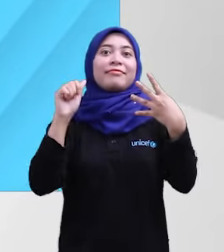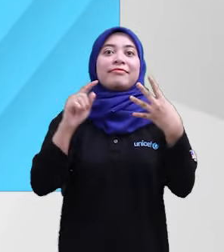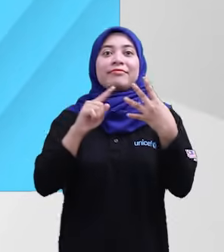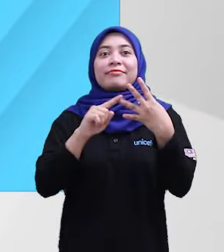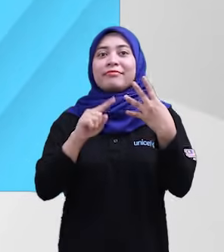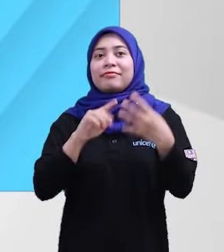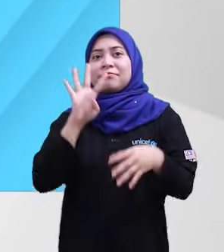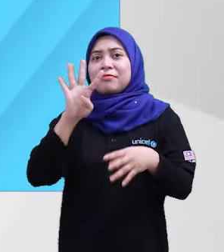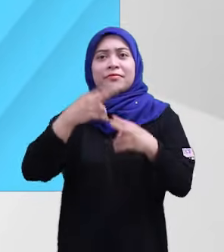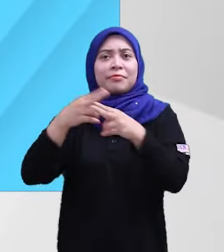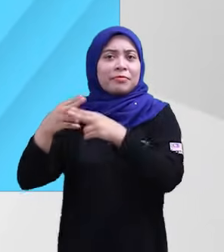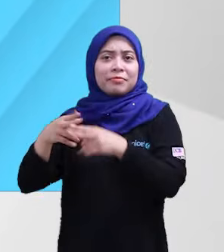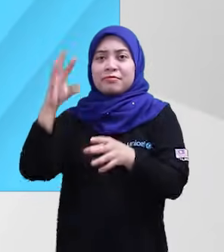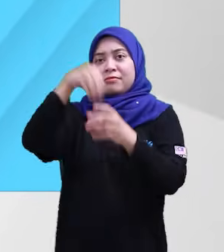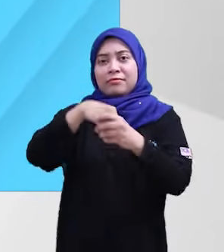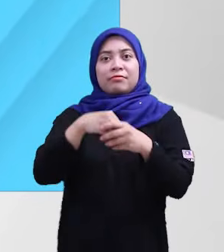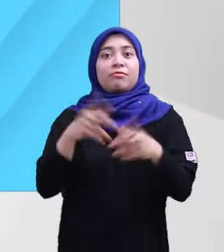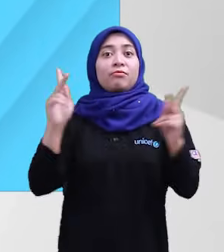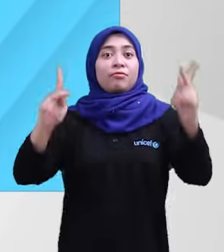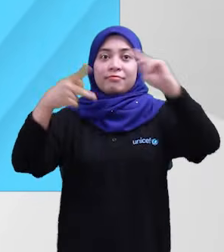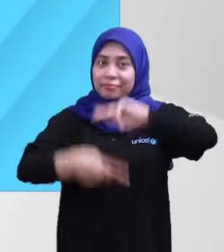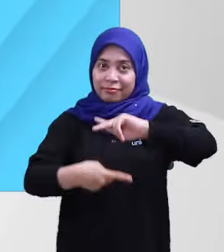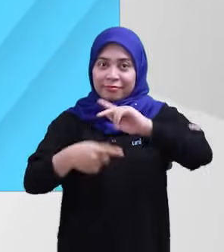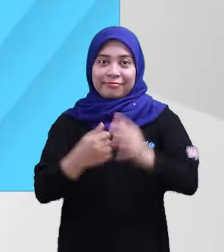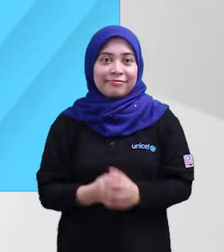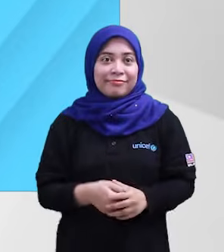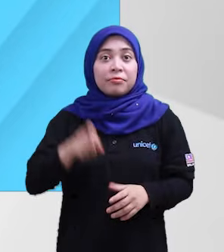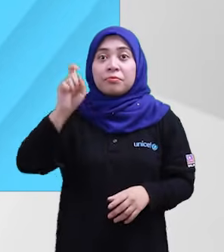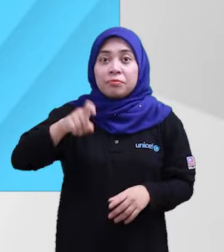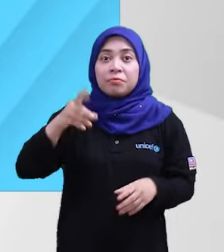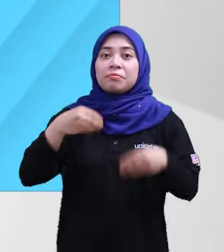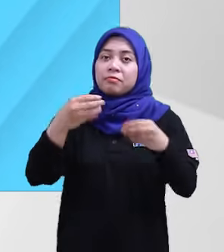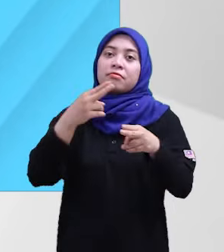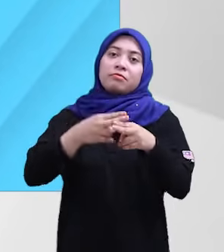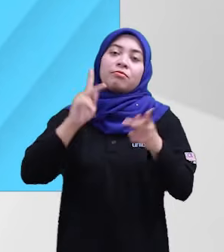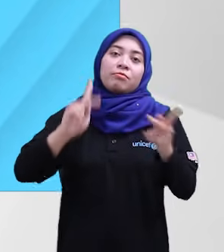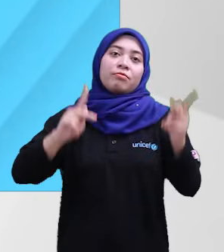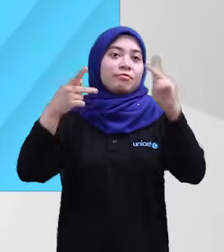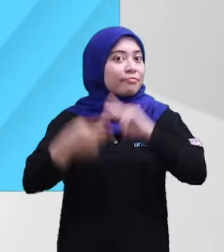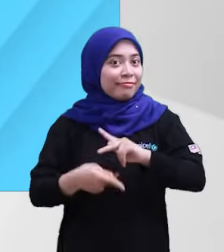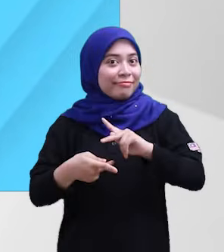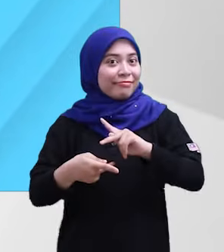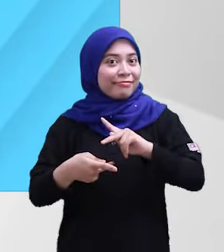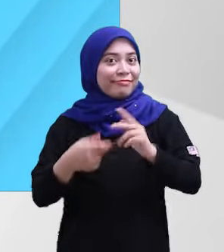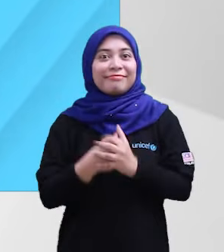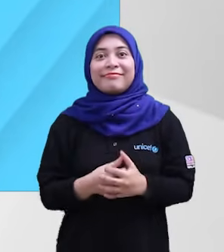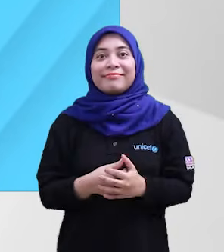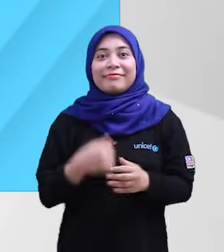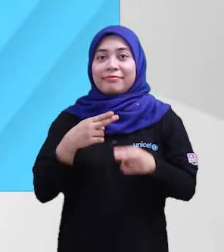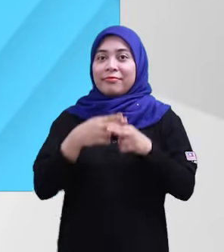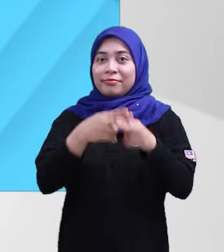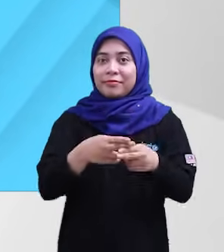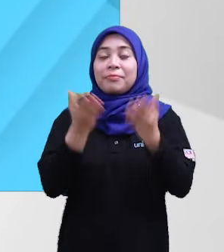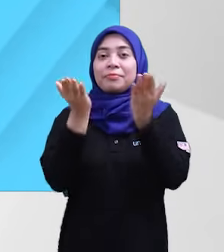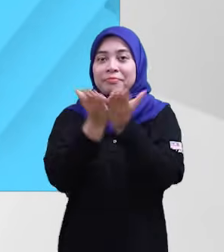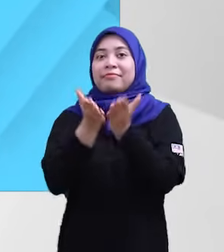Daripada cuba mengingati nama-nama yang terdapat dalam kotak tersebut, saya hanya perlu berikan nama pada kotak. Saya